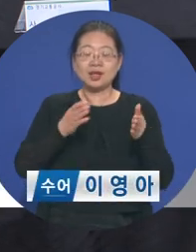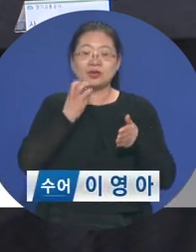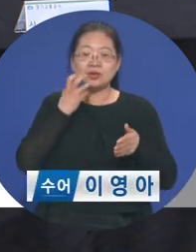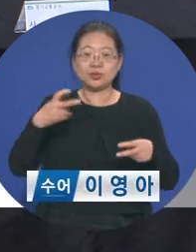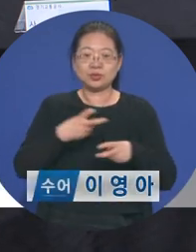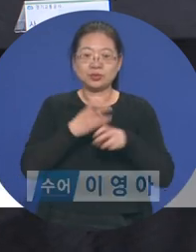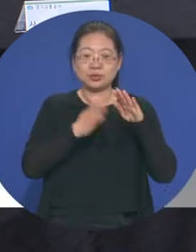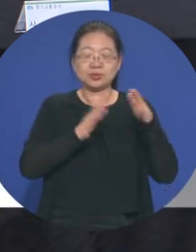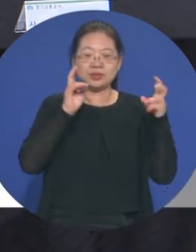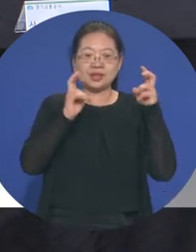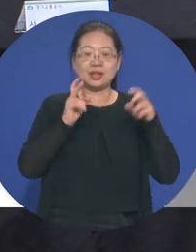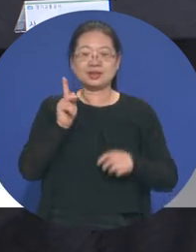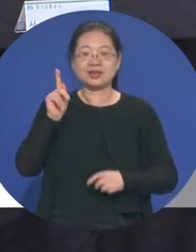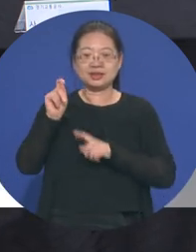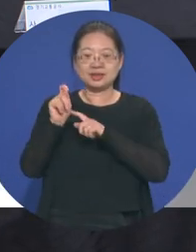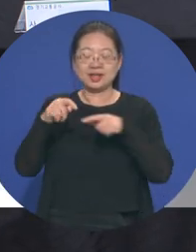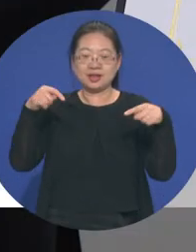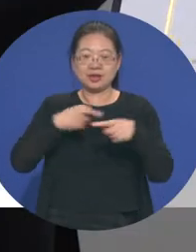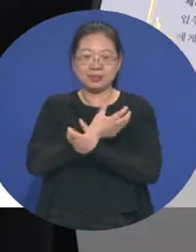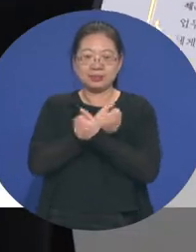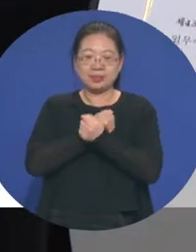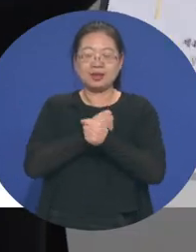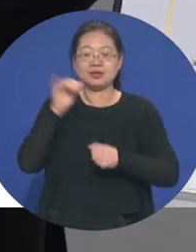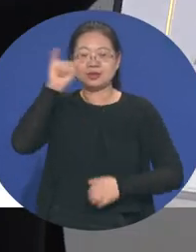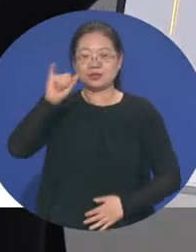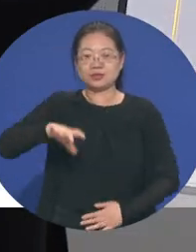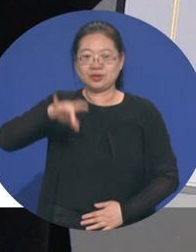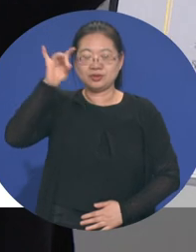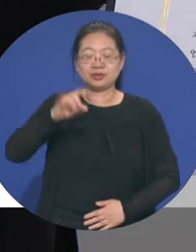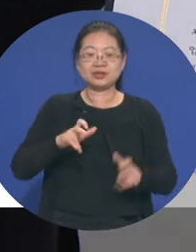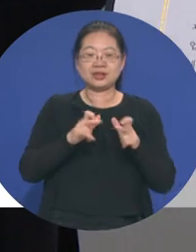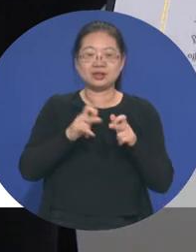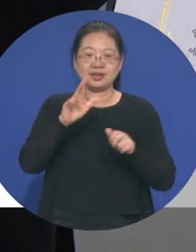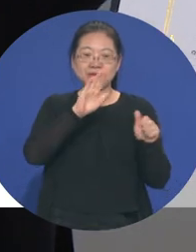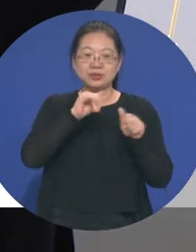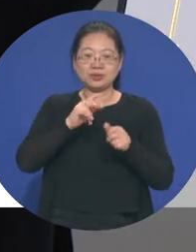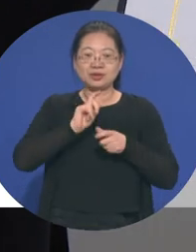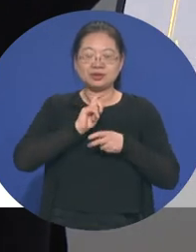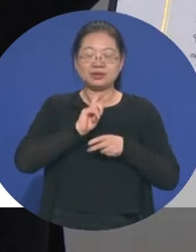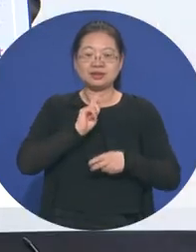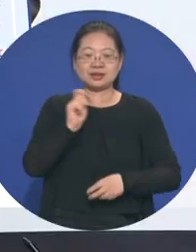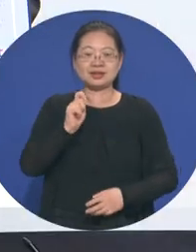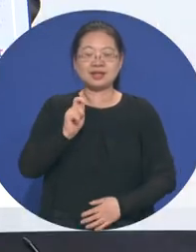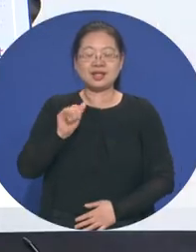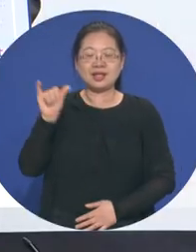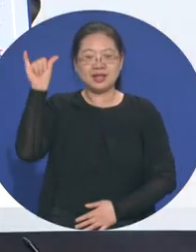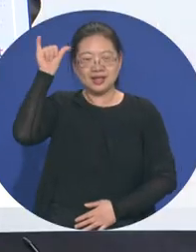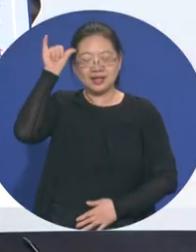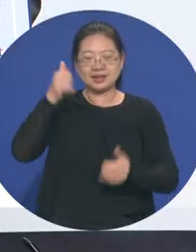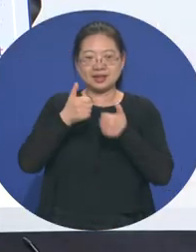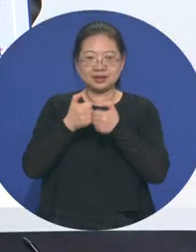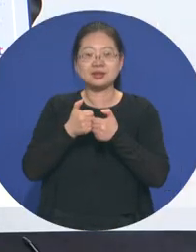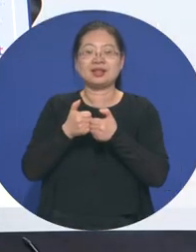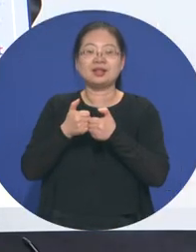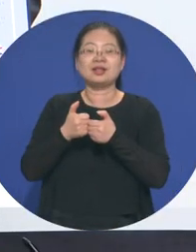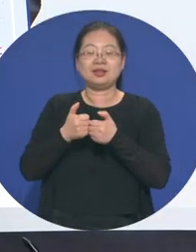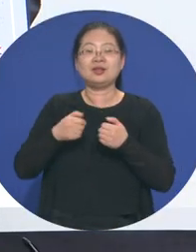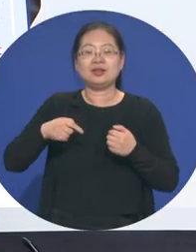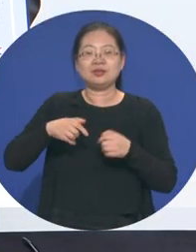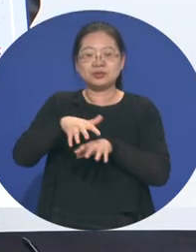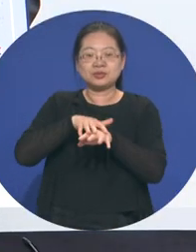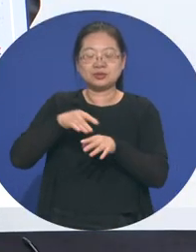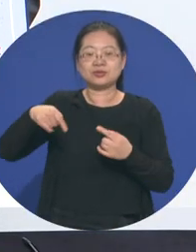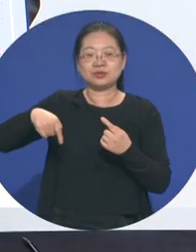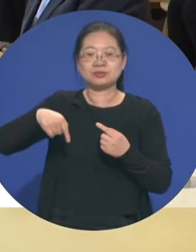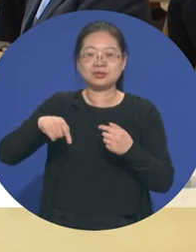경기도가 경기 교통공사 KT 협약을 맺고 전국 최초 장애인 콜택시 AI 상담원을 올해 7월부터